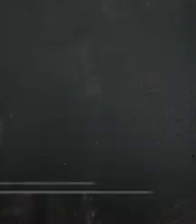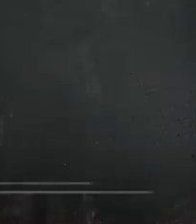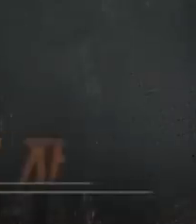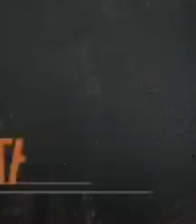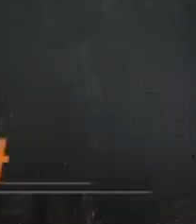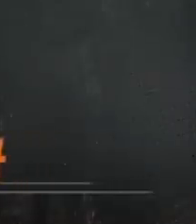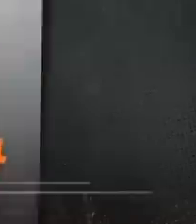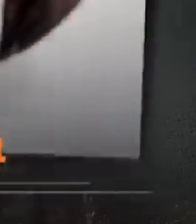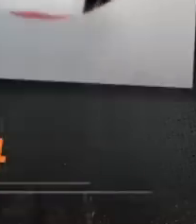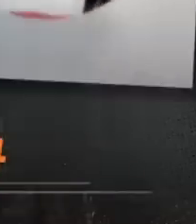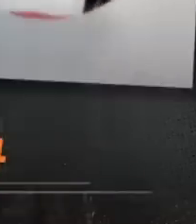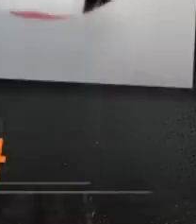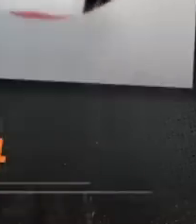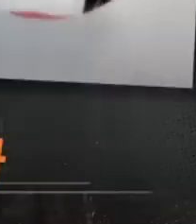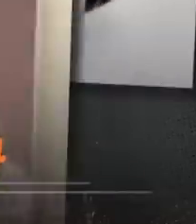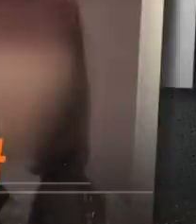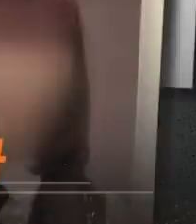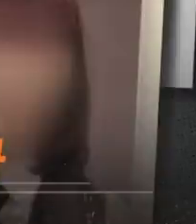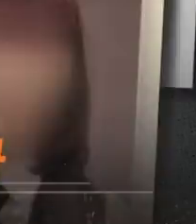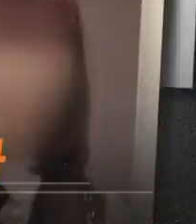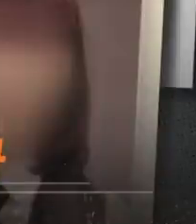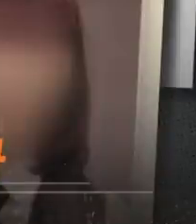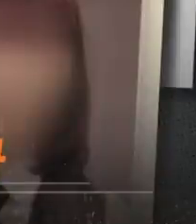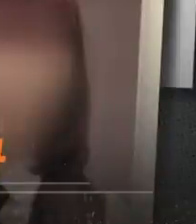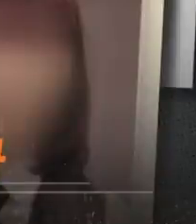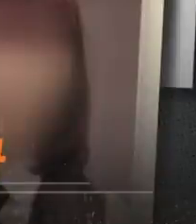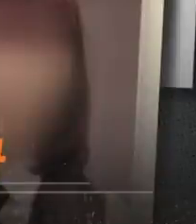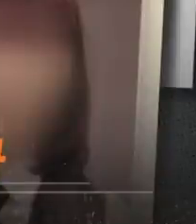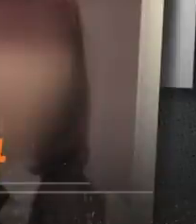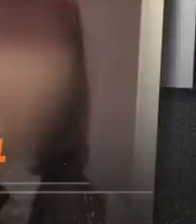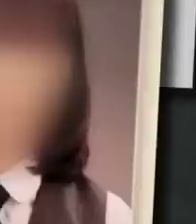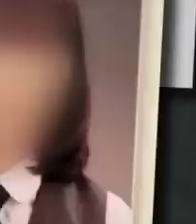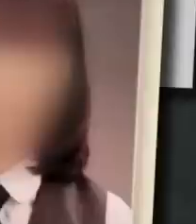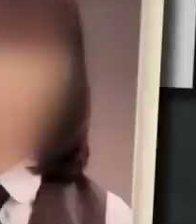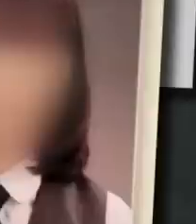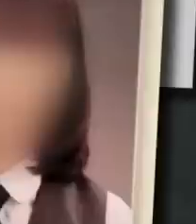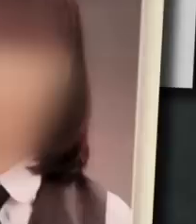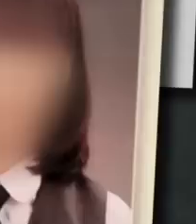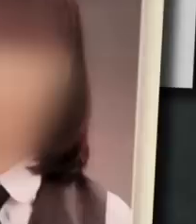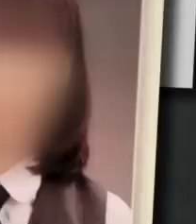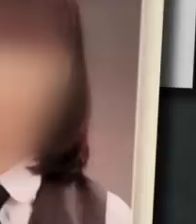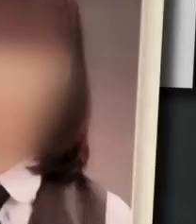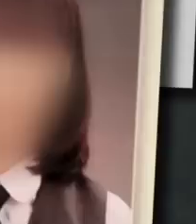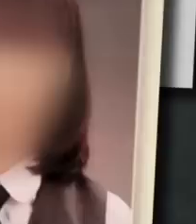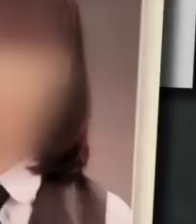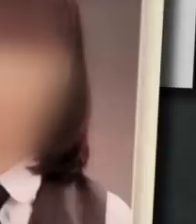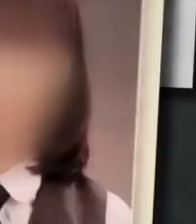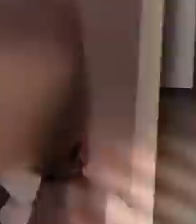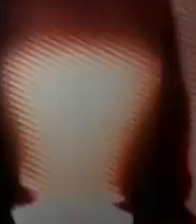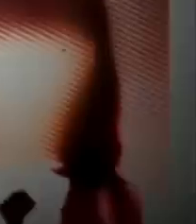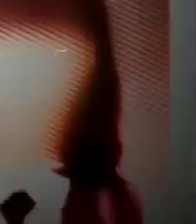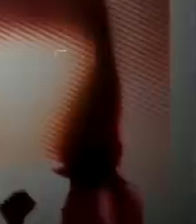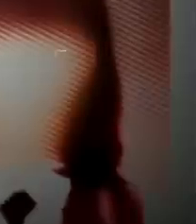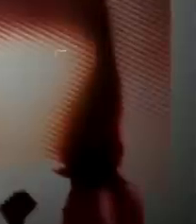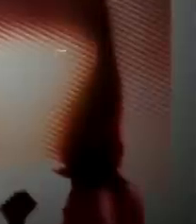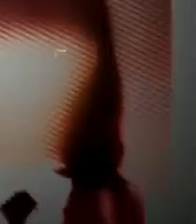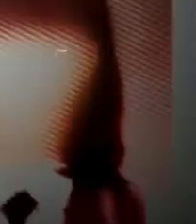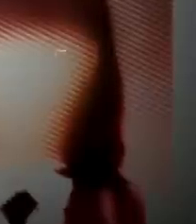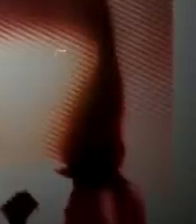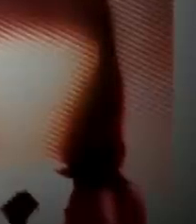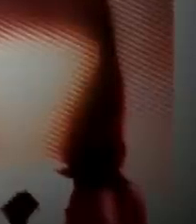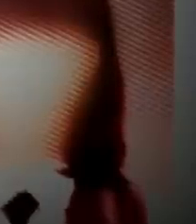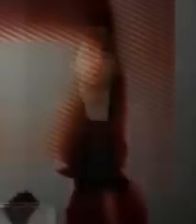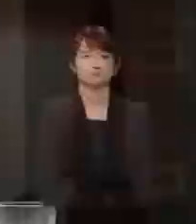동창이라고 밝힌 게시자는 가해자의 얼굴과 이름을 그대로 공개했습니다. 공개와 더불어 커지는 공분을 따라가 봅니다.